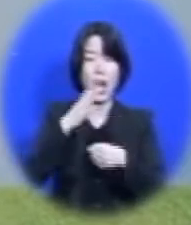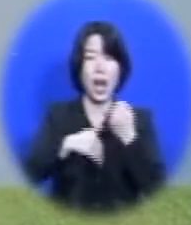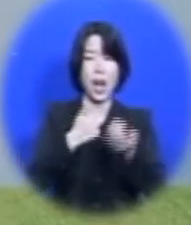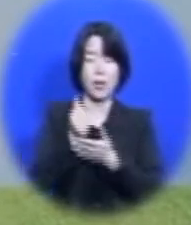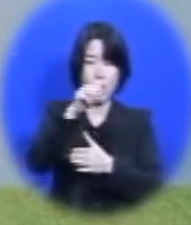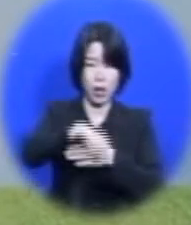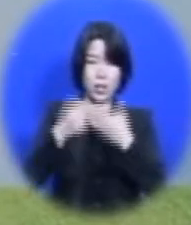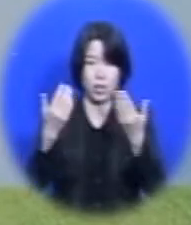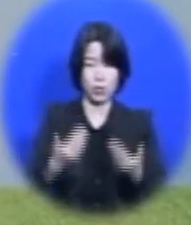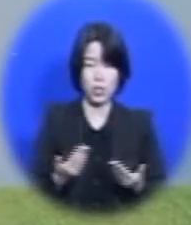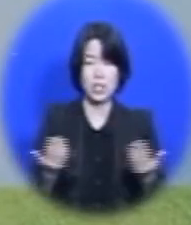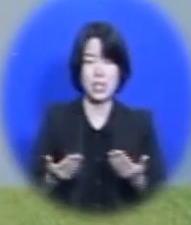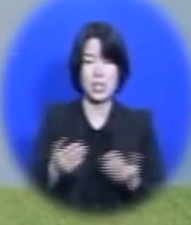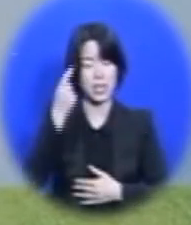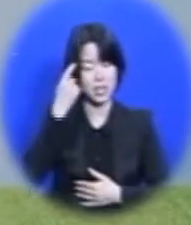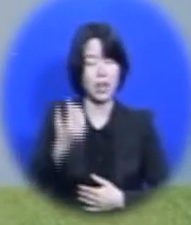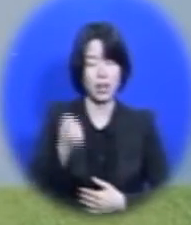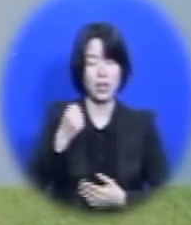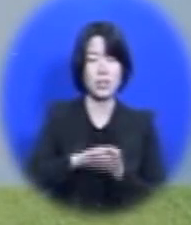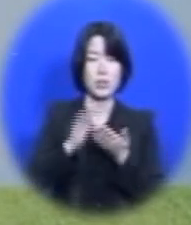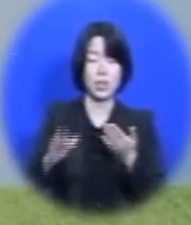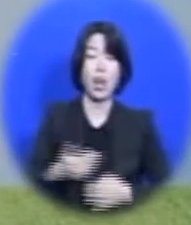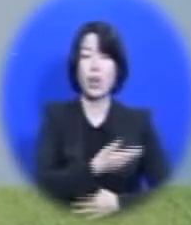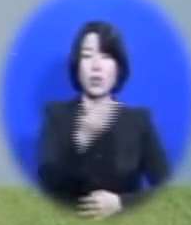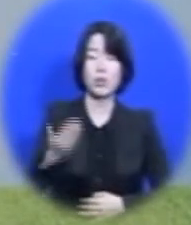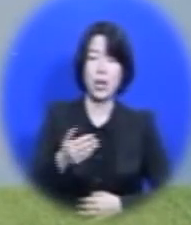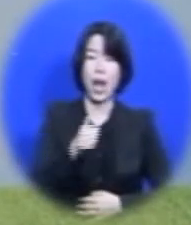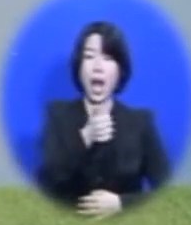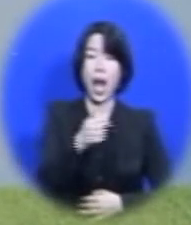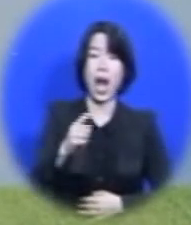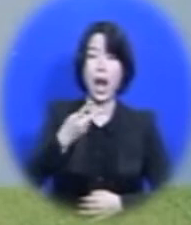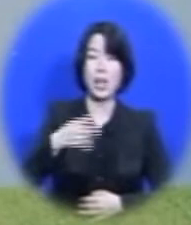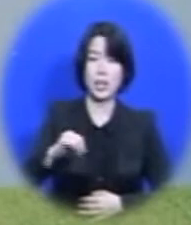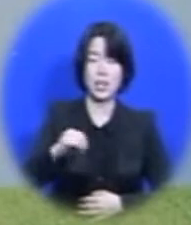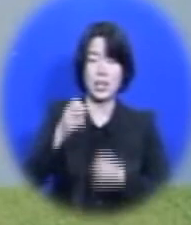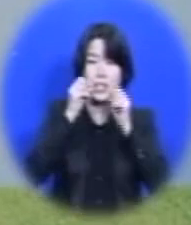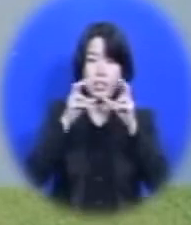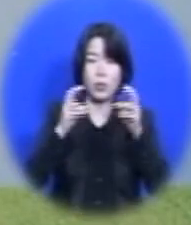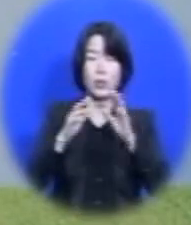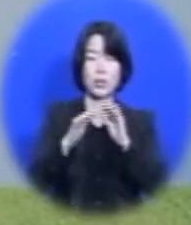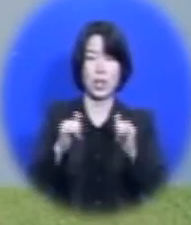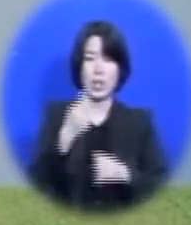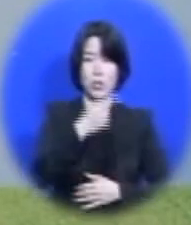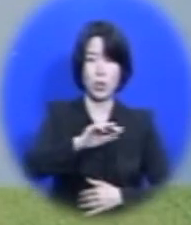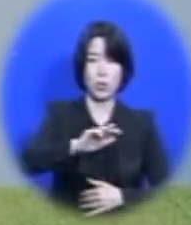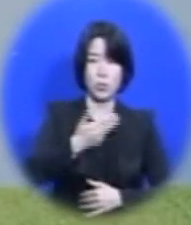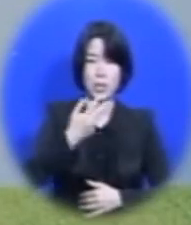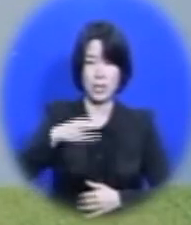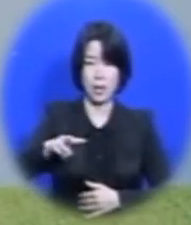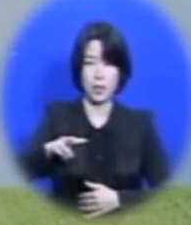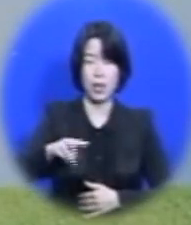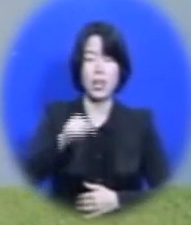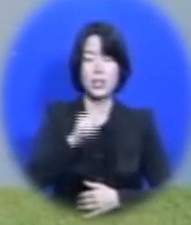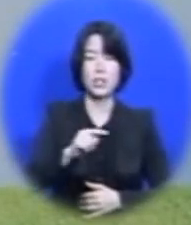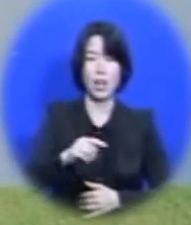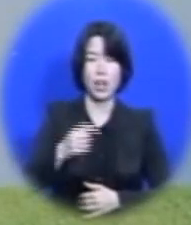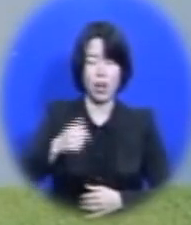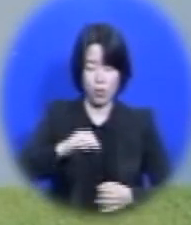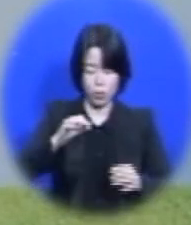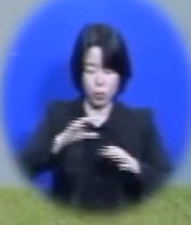주신 것이라고 생각이 되기 때문입니다. 여러분이 하디 선교사님 1903년에 그가 놀라운